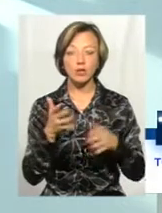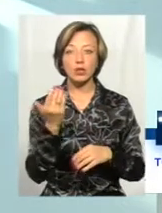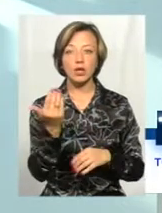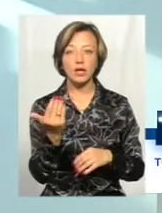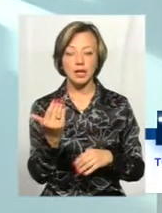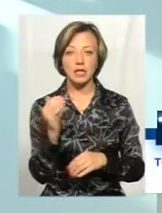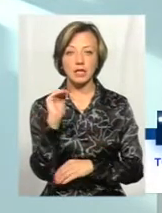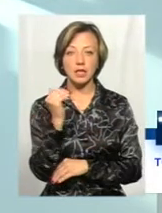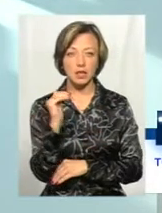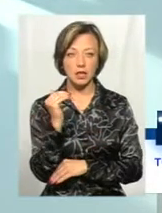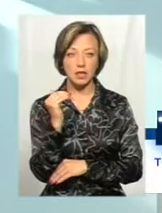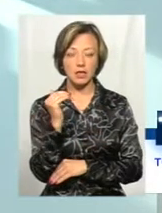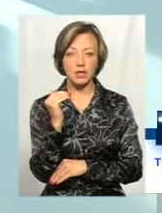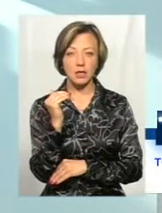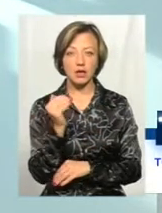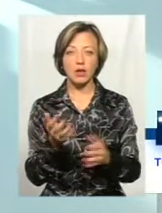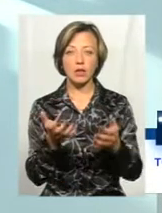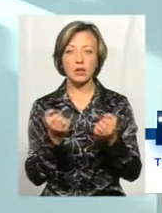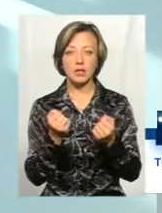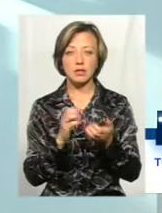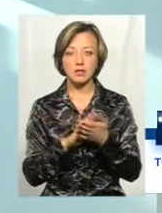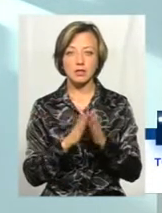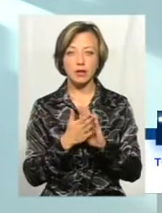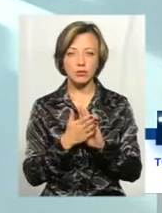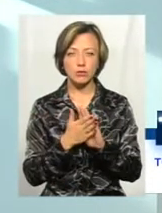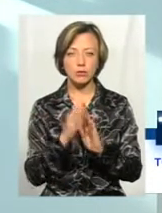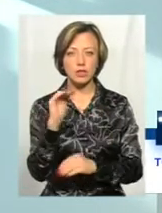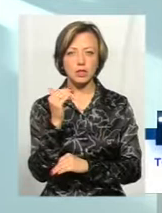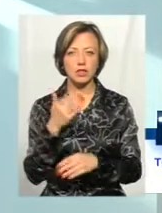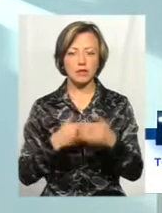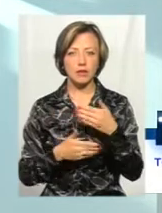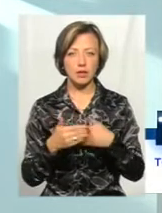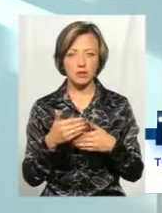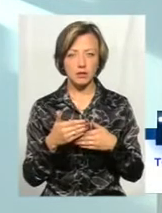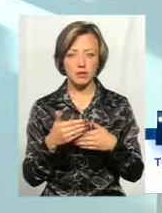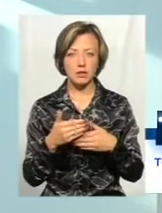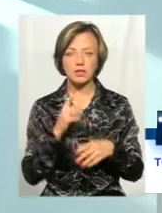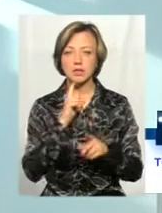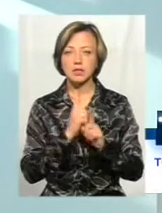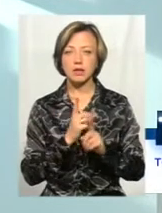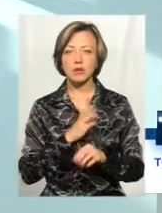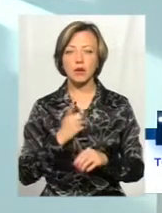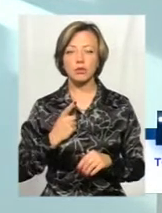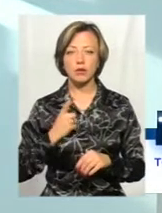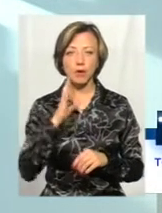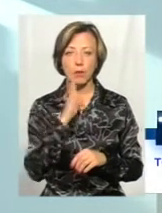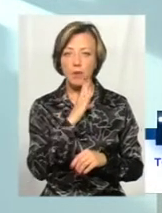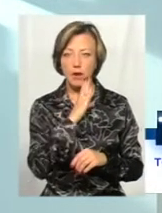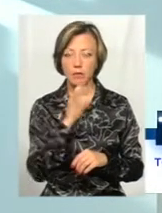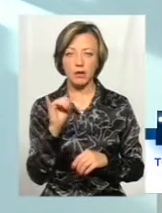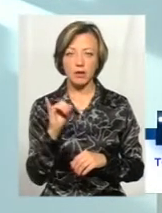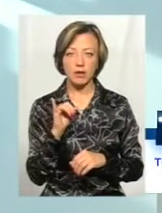її дитина отримує статус дитини-інваліда. Сестра в той час була одинока мама.